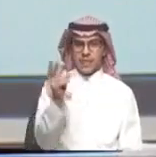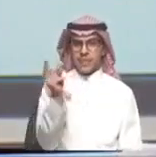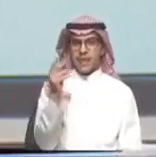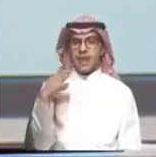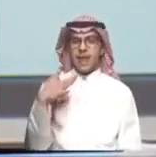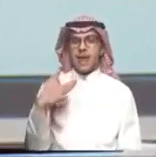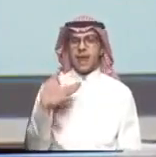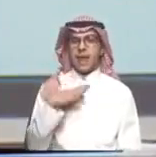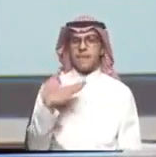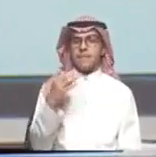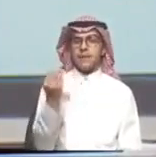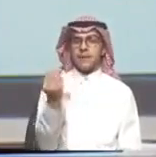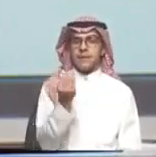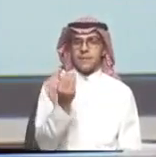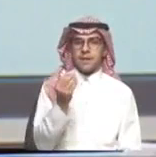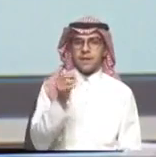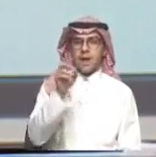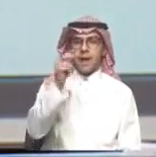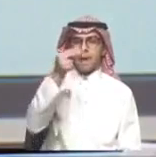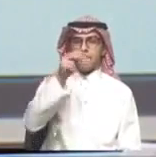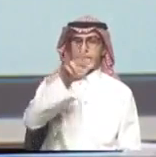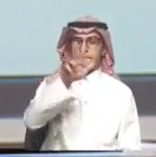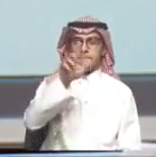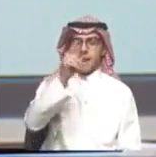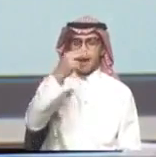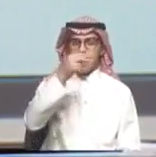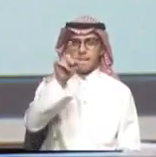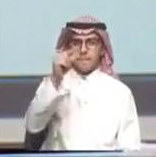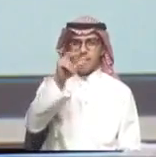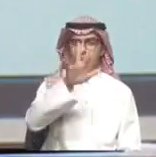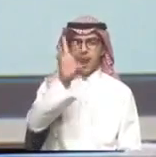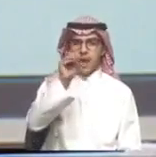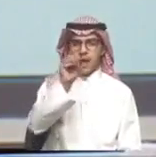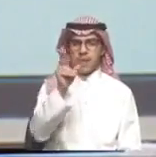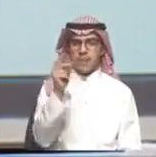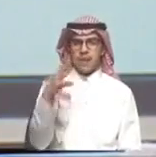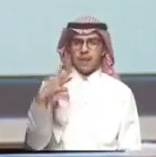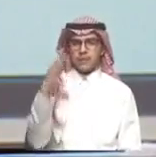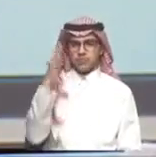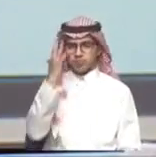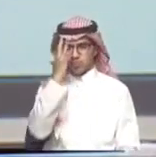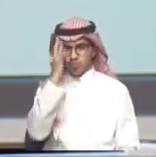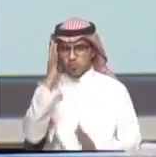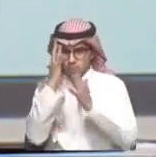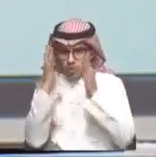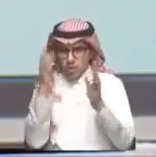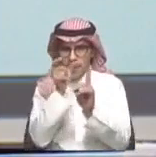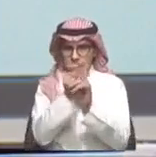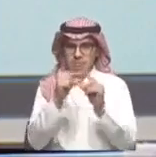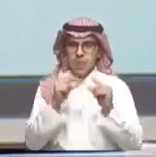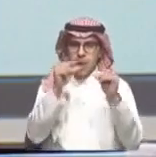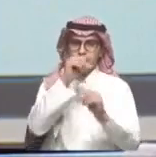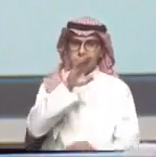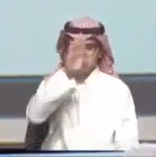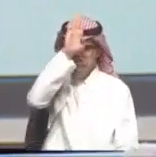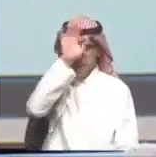عبد العزيز وصاحب السمو الملكي الأمير عبد الله بن خالد بن سلطان بن عبد العزيز المستشار في الديوان الملكي